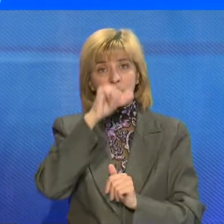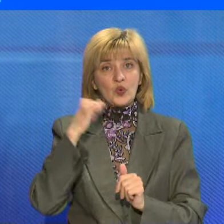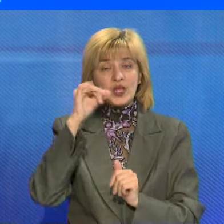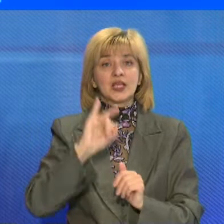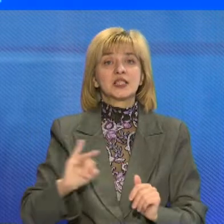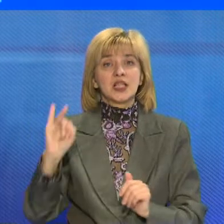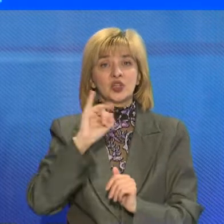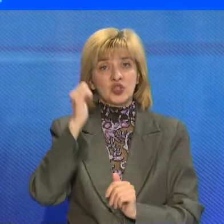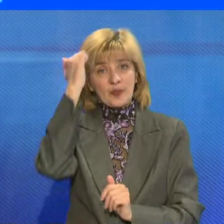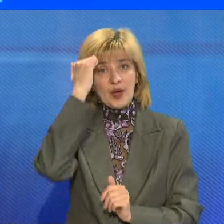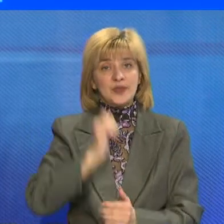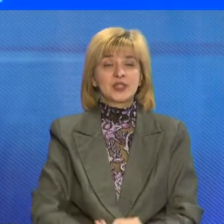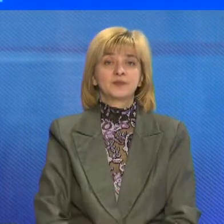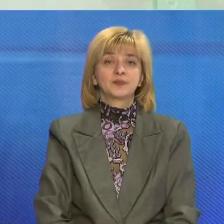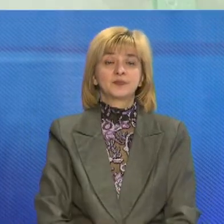памяці.